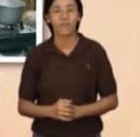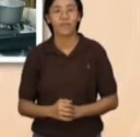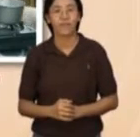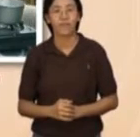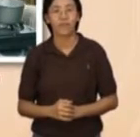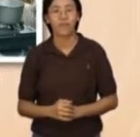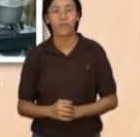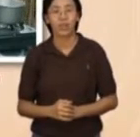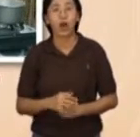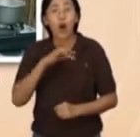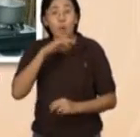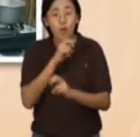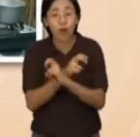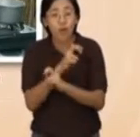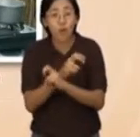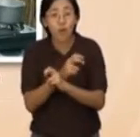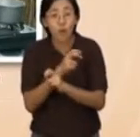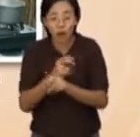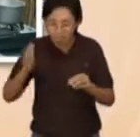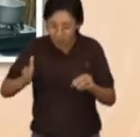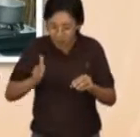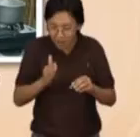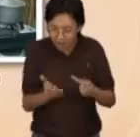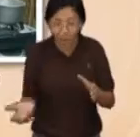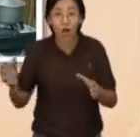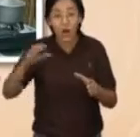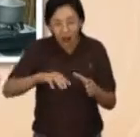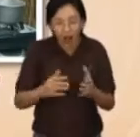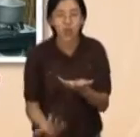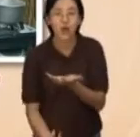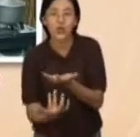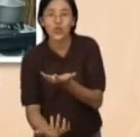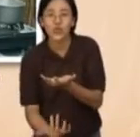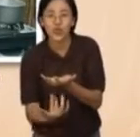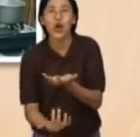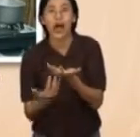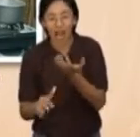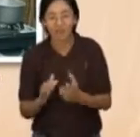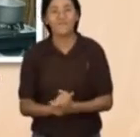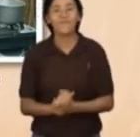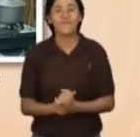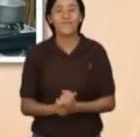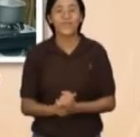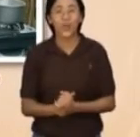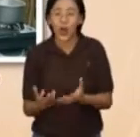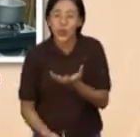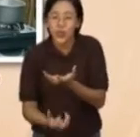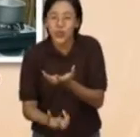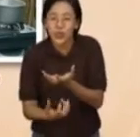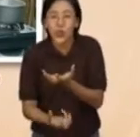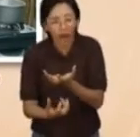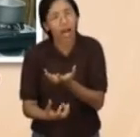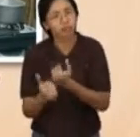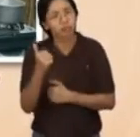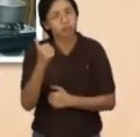จะเพิ่มความคือว่าถ้ามาต้มเป็นน้ำซุปแล้วเนี่ยต้มเหมือนกันเนี่ยตัวนี้จะมีรสชาติหวาน